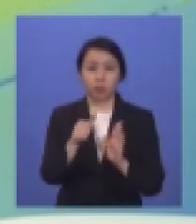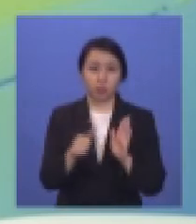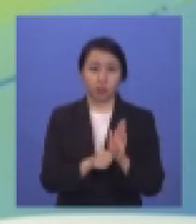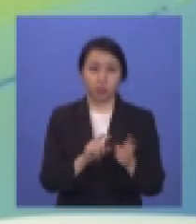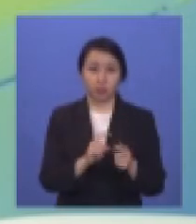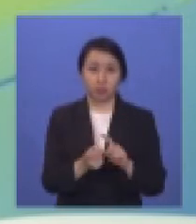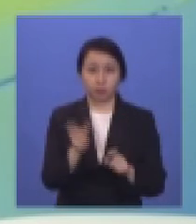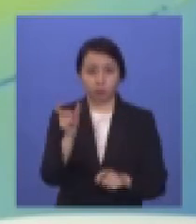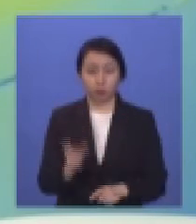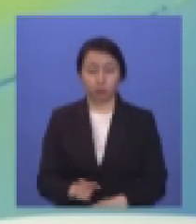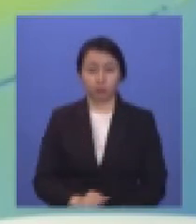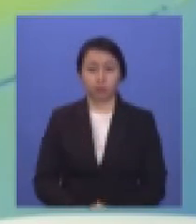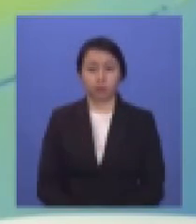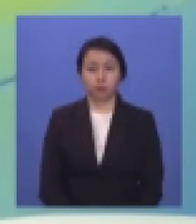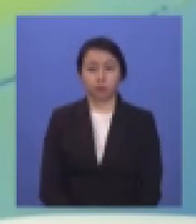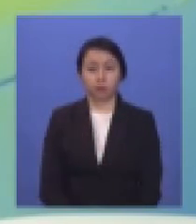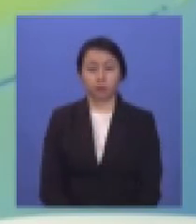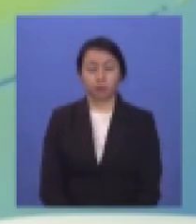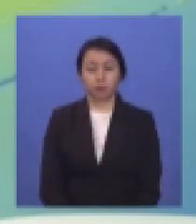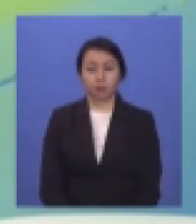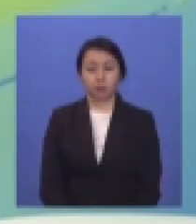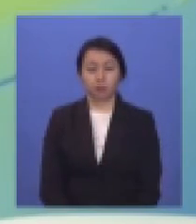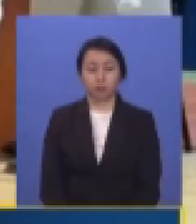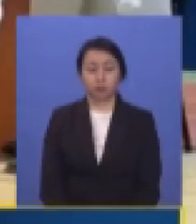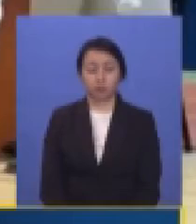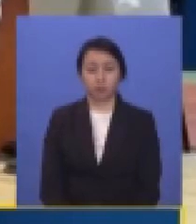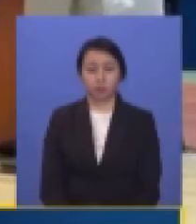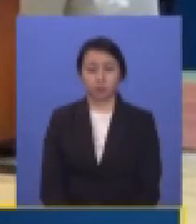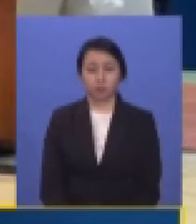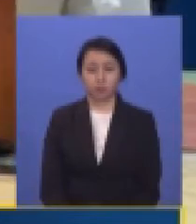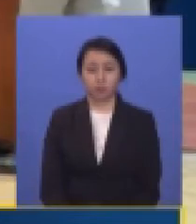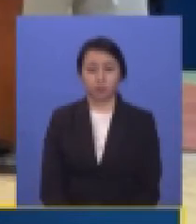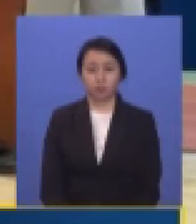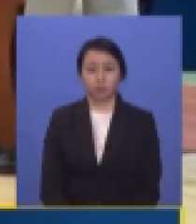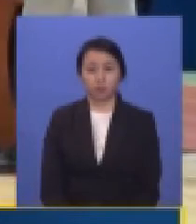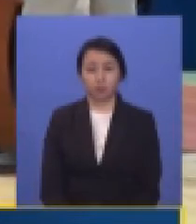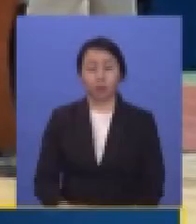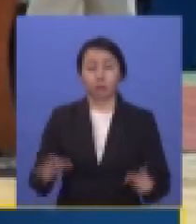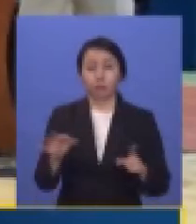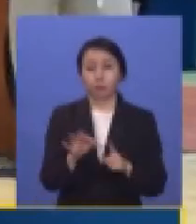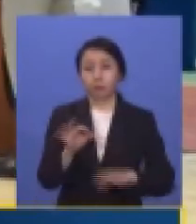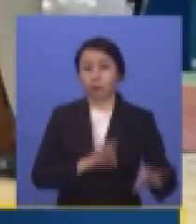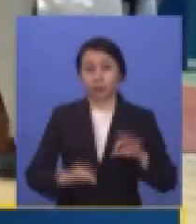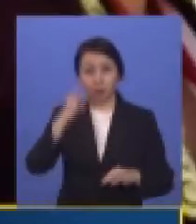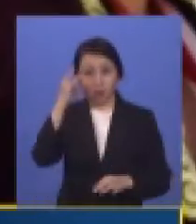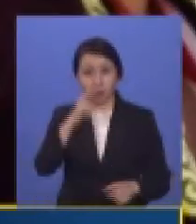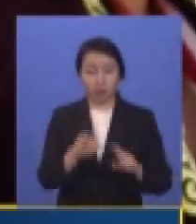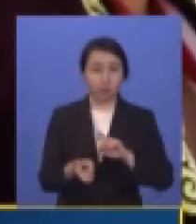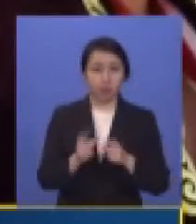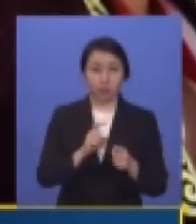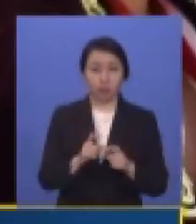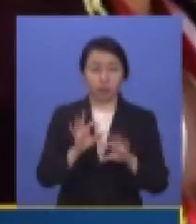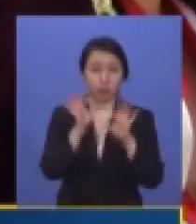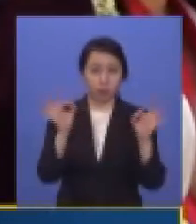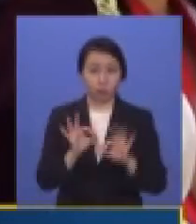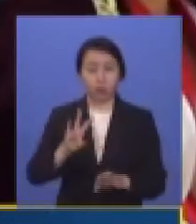участие 16 борцов. Тему продолжит наш корреспондент. Цель проекта – развитие казахской борьбы, пропаганда